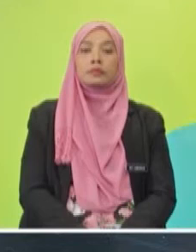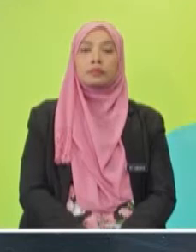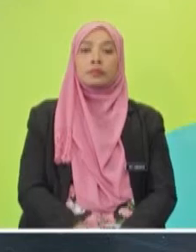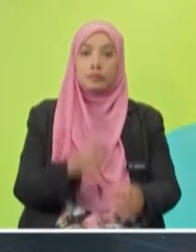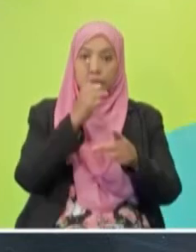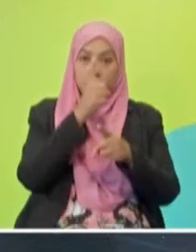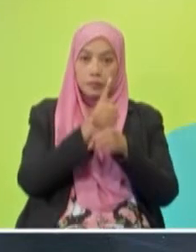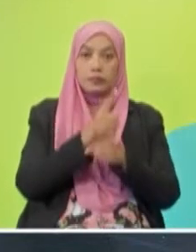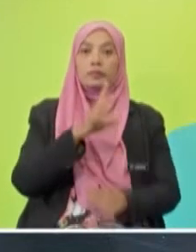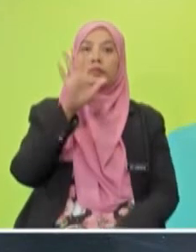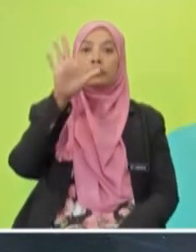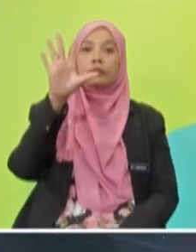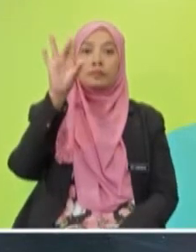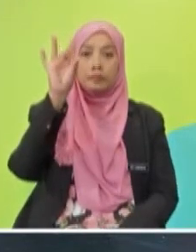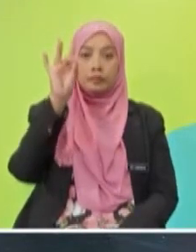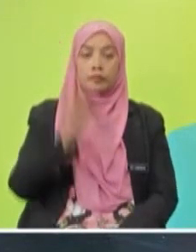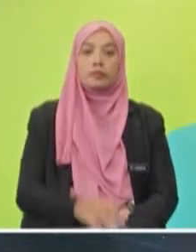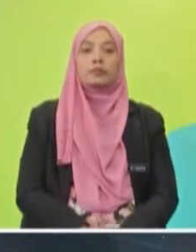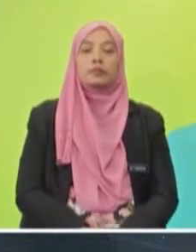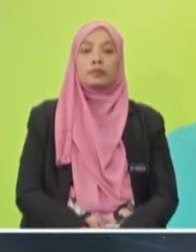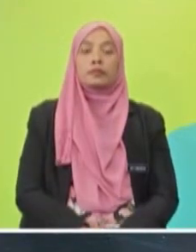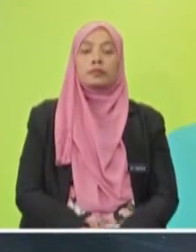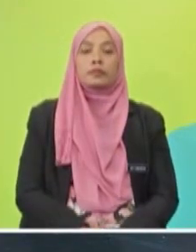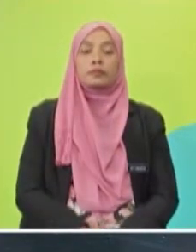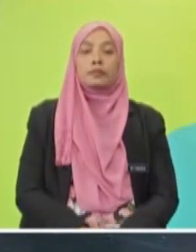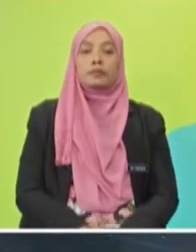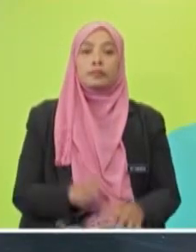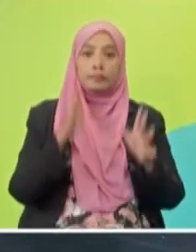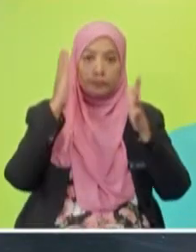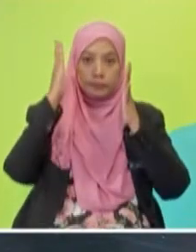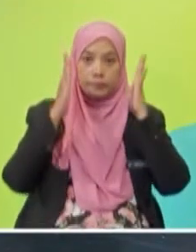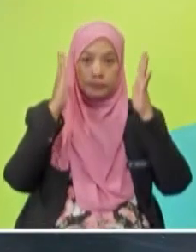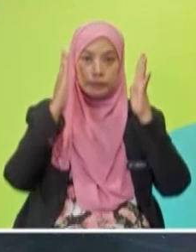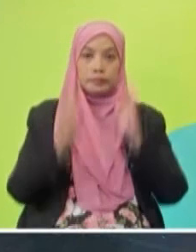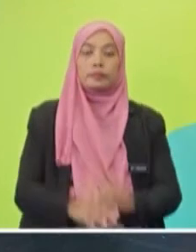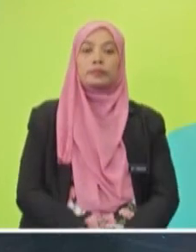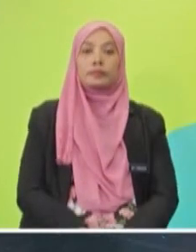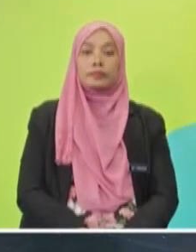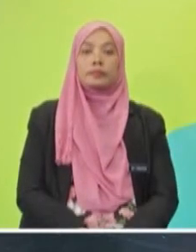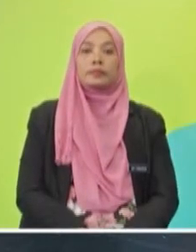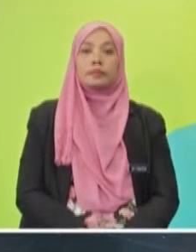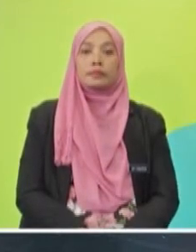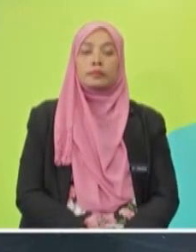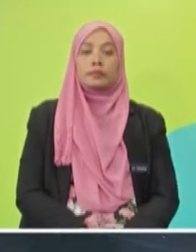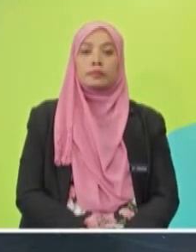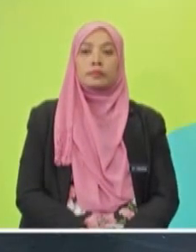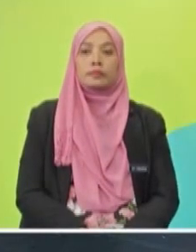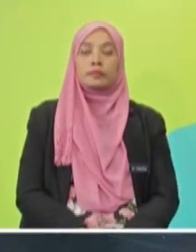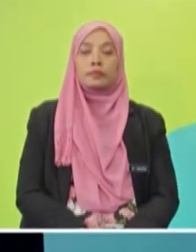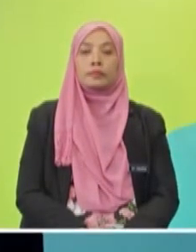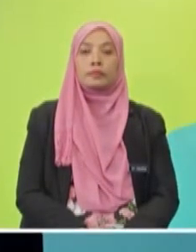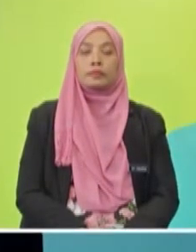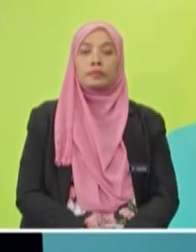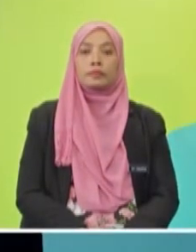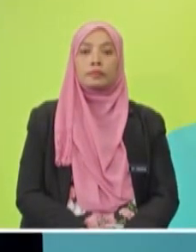Kita bagi 5. 5 bintang untuk Danish. Okey. Okey, right. Kita lagi satu soalan je. Satu soalan yang terakhir ni kita bagi